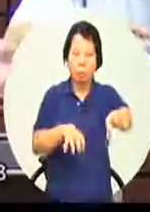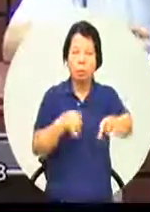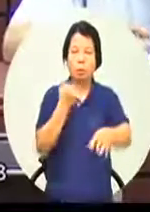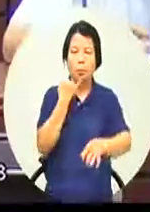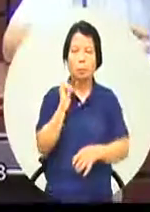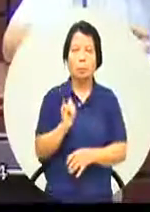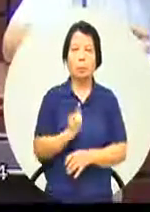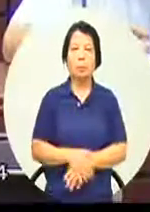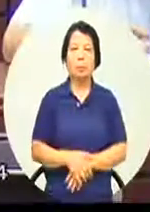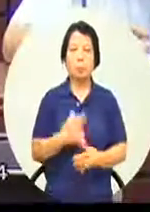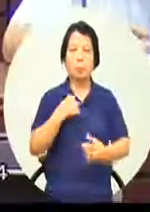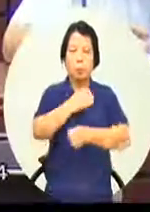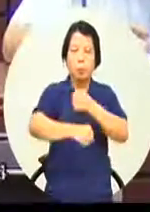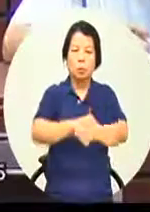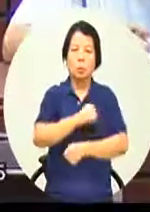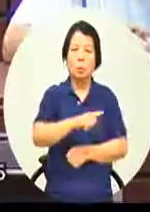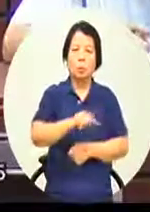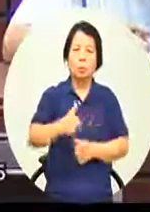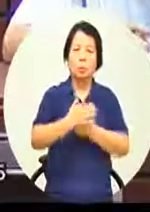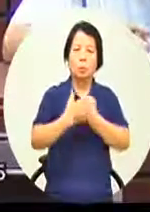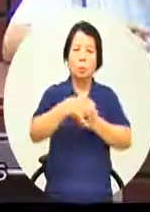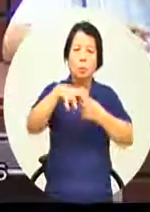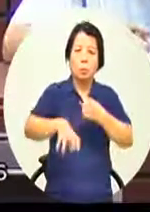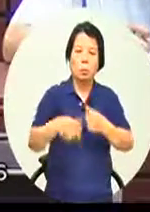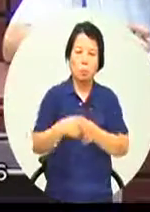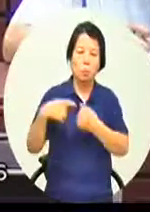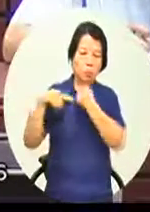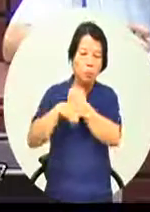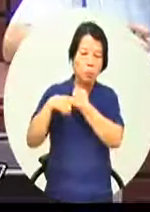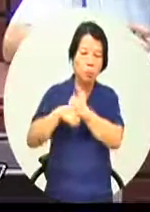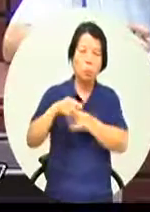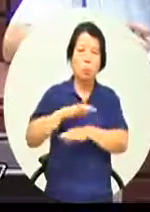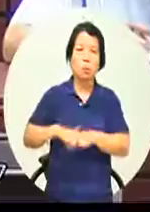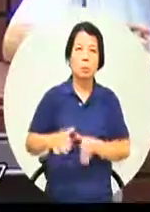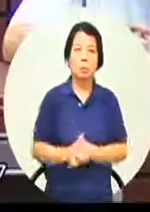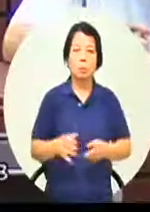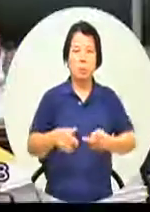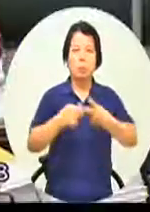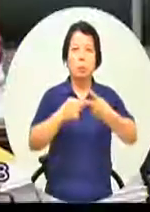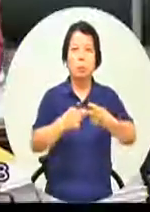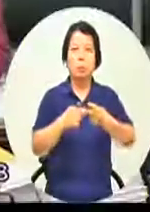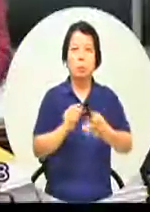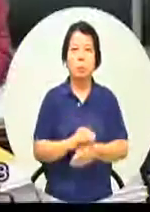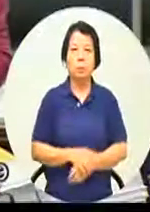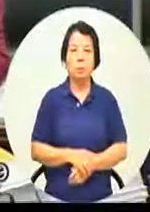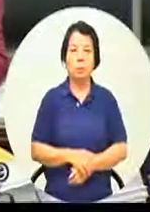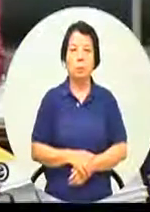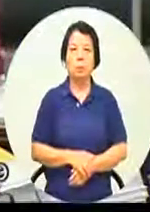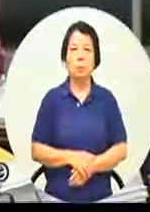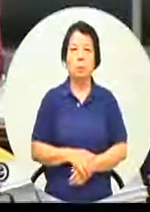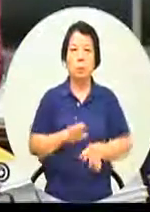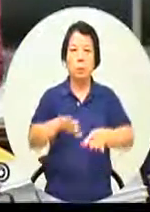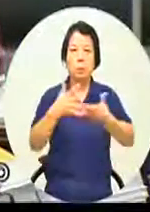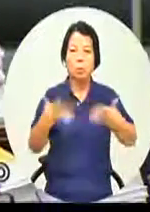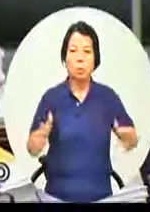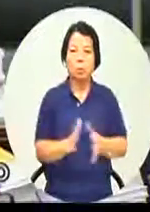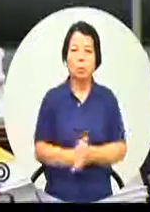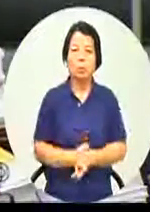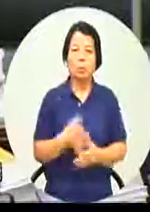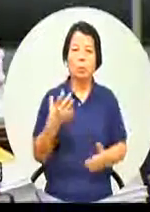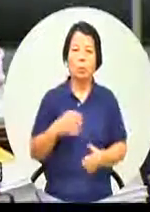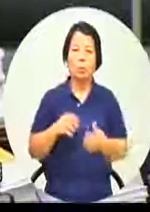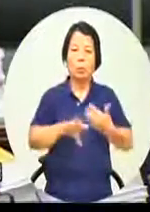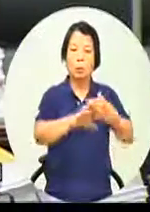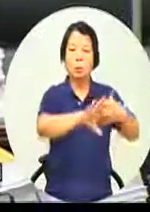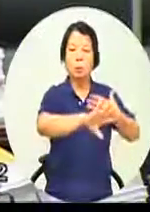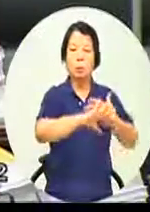我们跟动保处呢，我们来研究一下哈。 好，但是第二个问题是，局长，我知道有很多的委外业务还